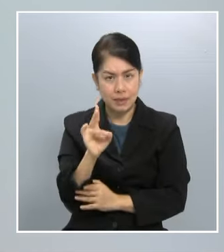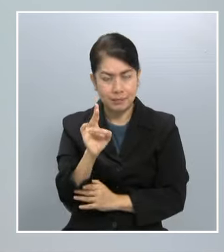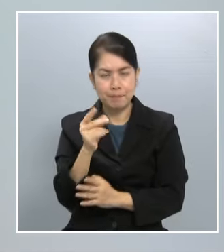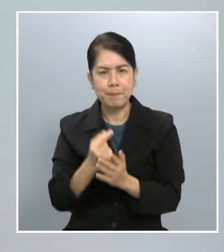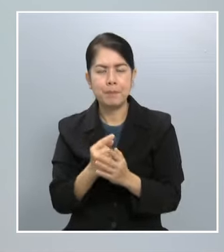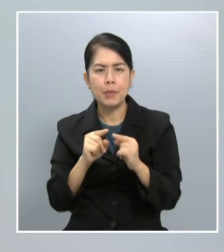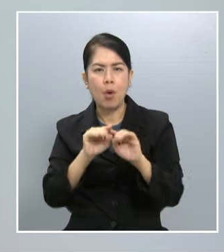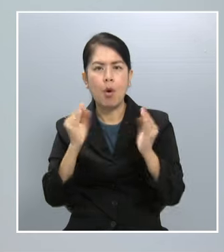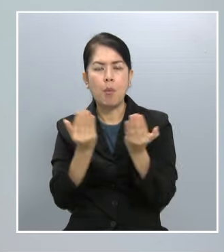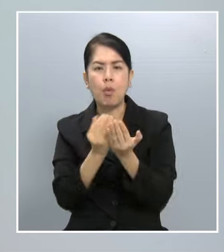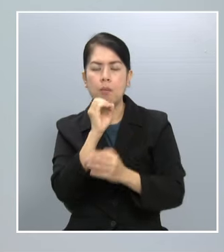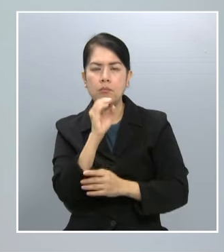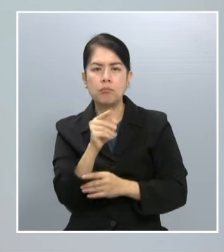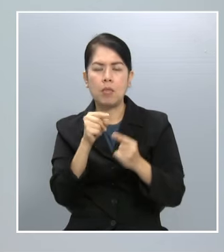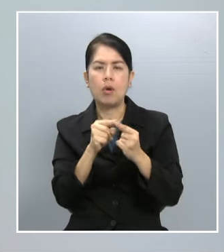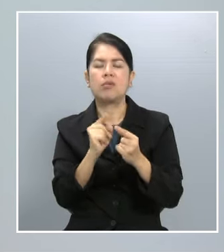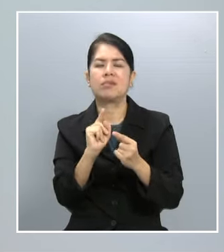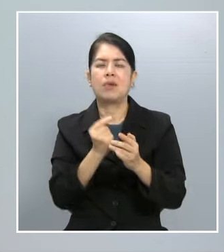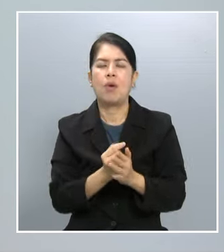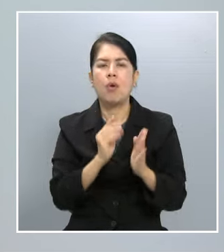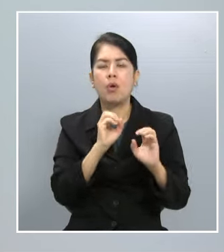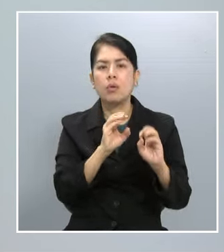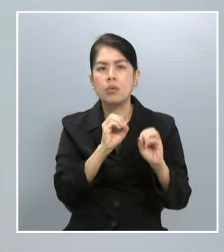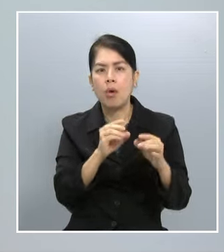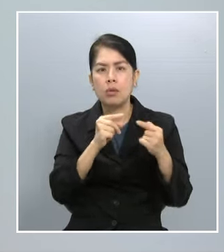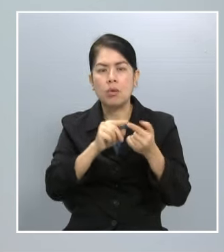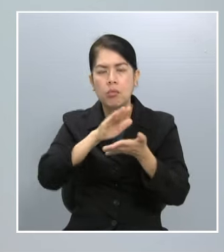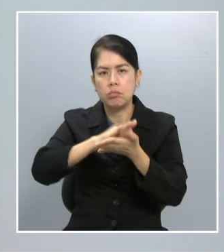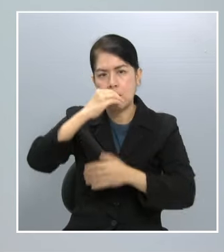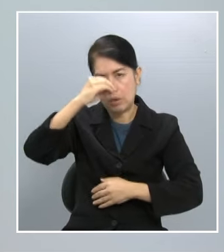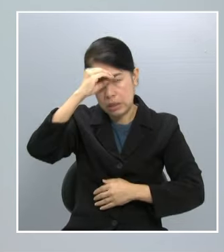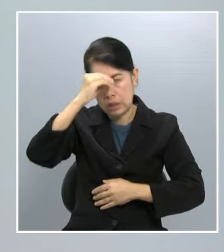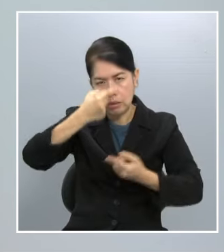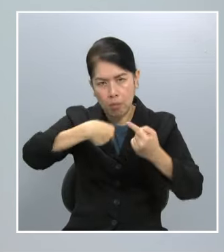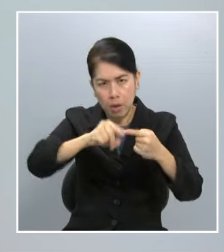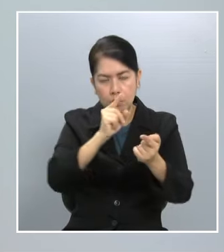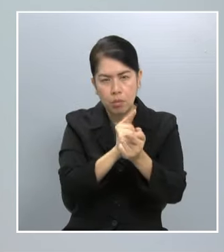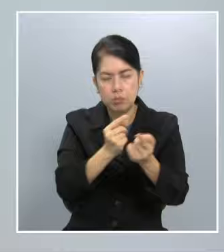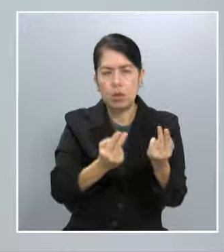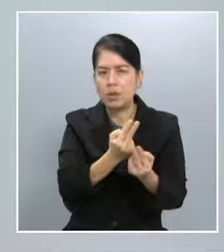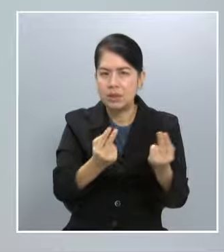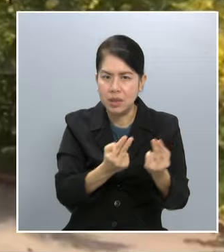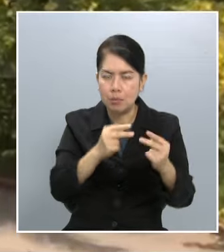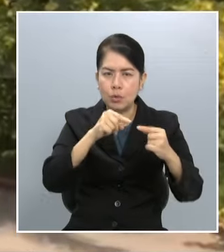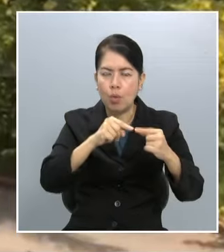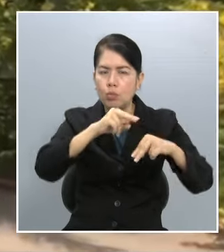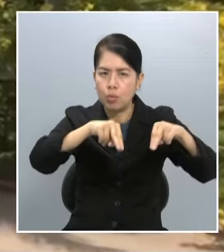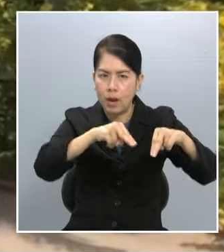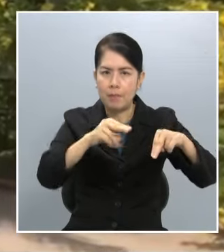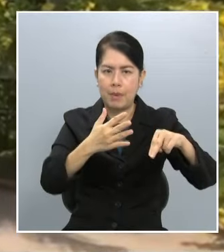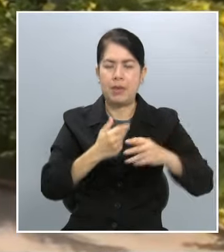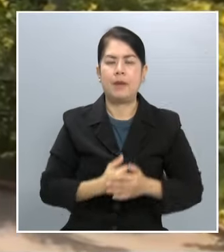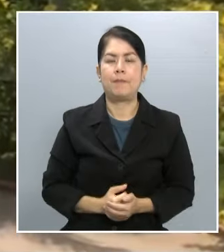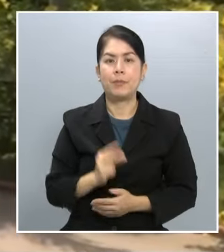ความรับผิดชอบปรากฏว่าเมื่อวานนี้นักข่าวก็เดินทางไปพบกับผู้อำนวยการโรงเรียนแห่งนี้ซึ่งอยู่ที่อำเ